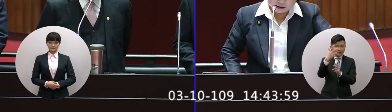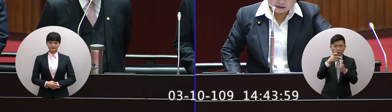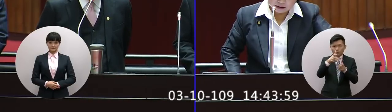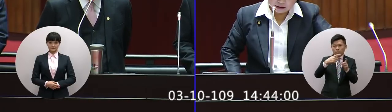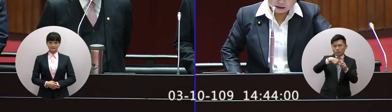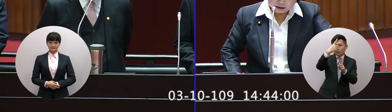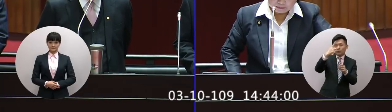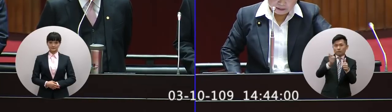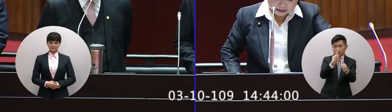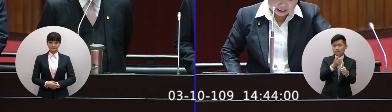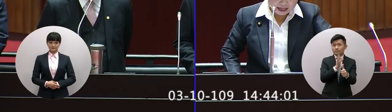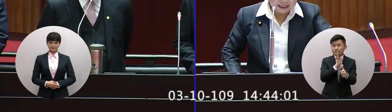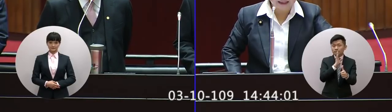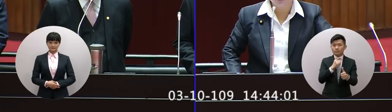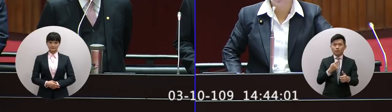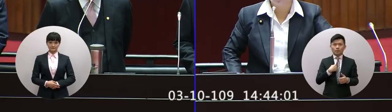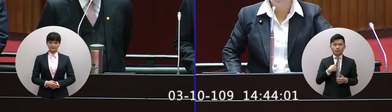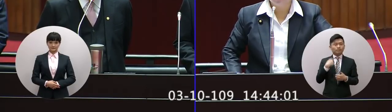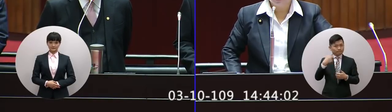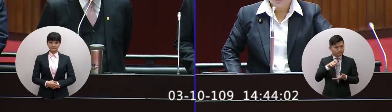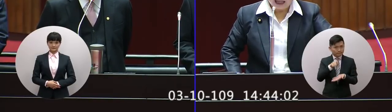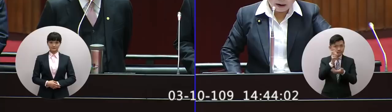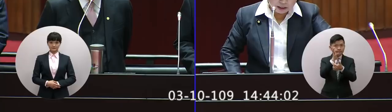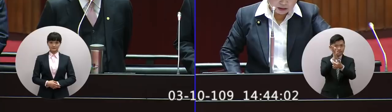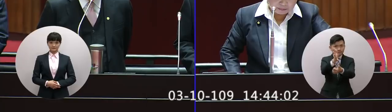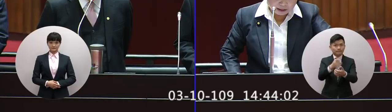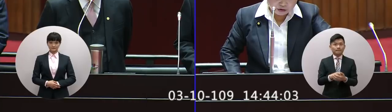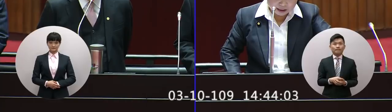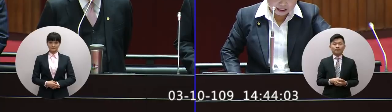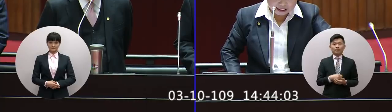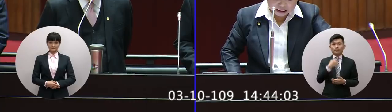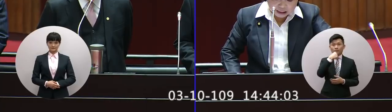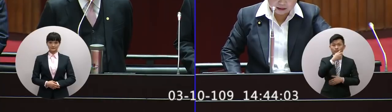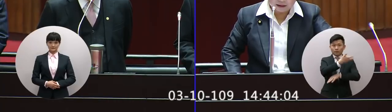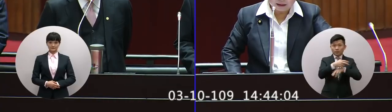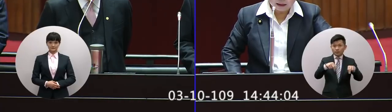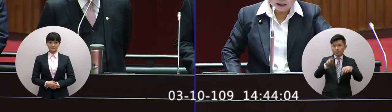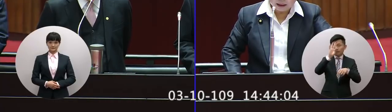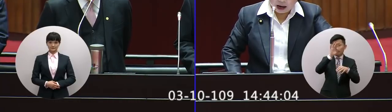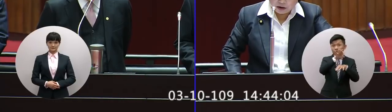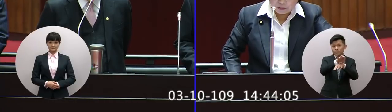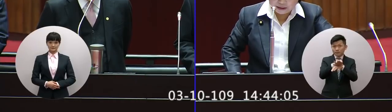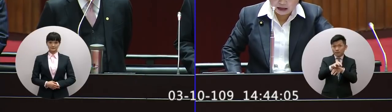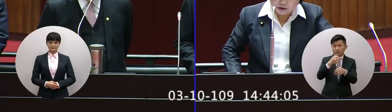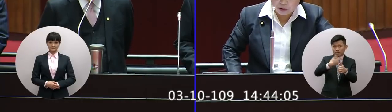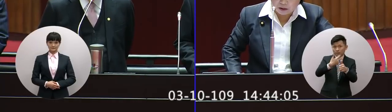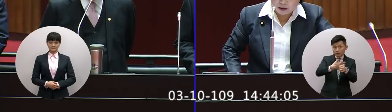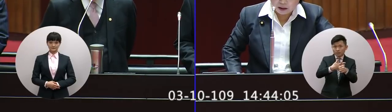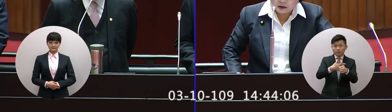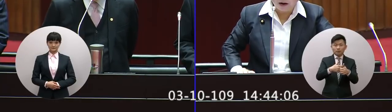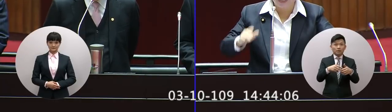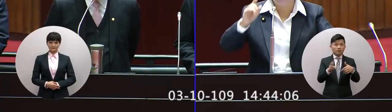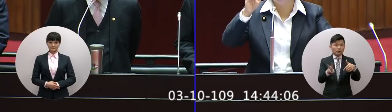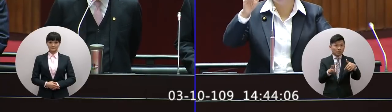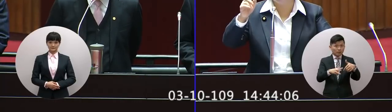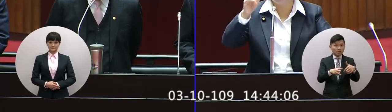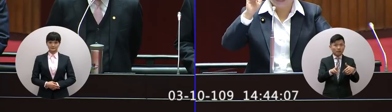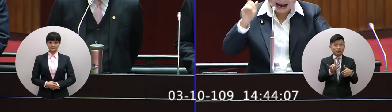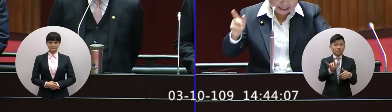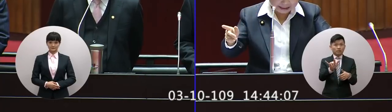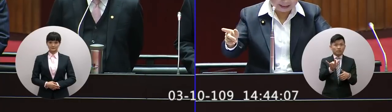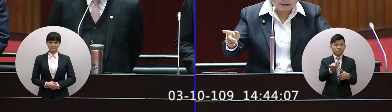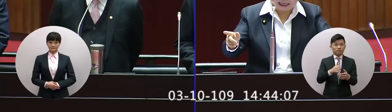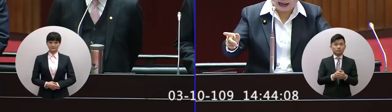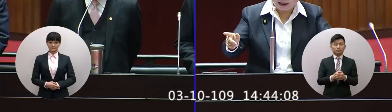所以因此，本席还在提出，台湾流行病学的理事廖永博教授从